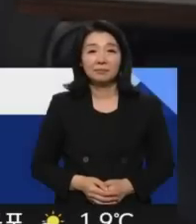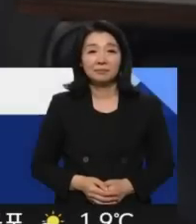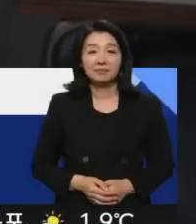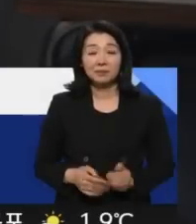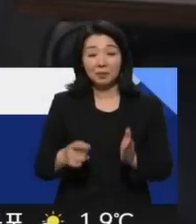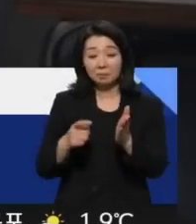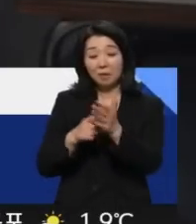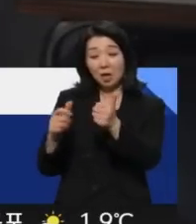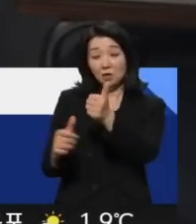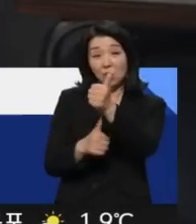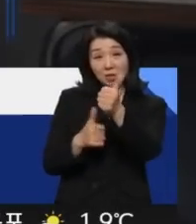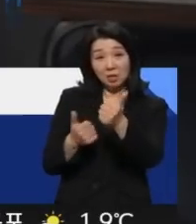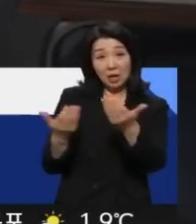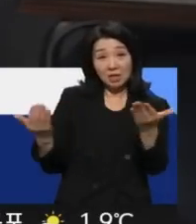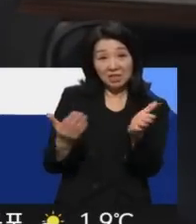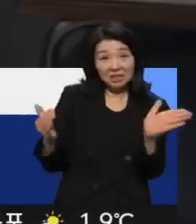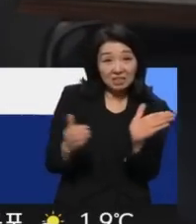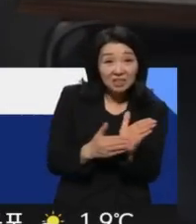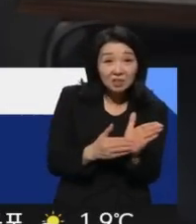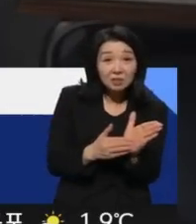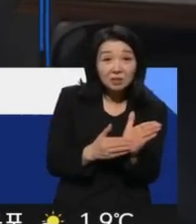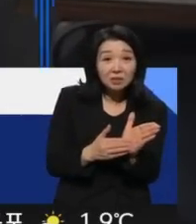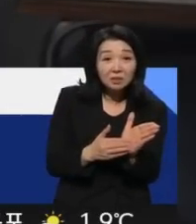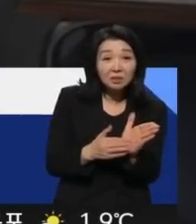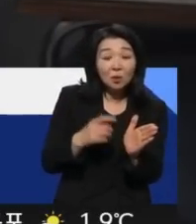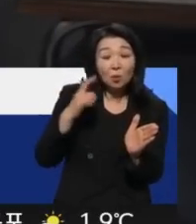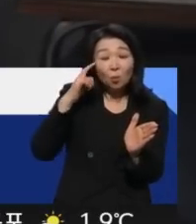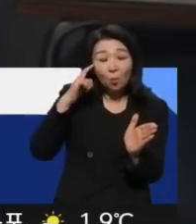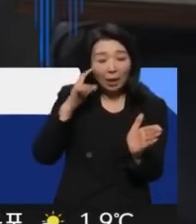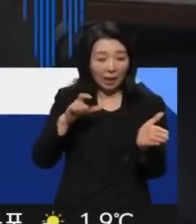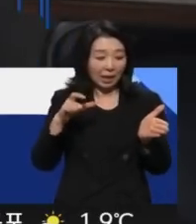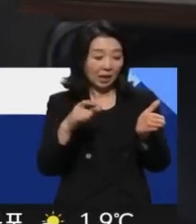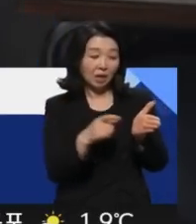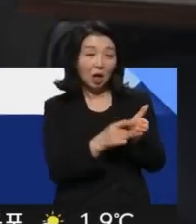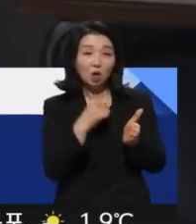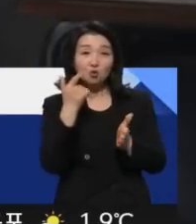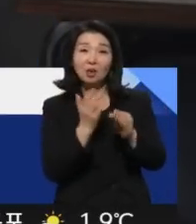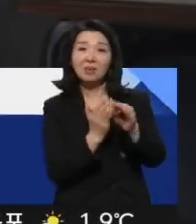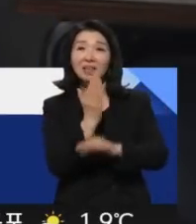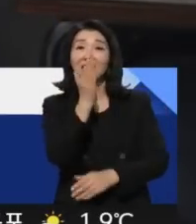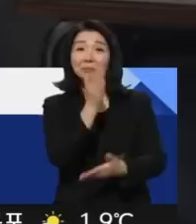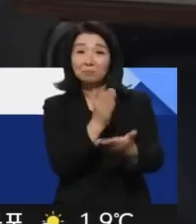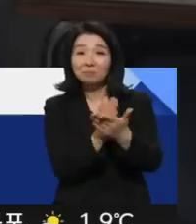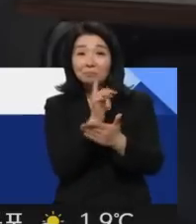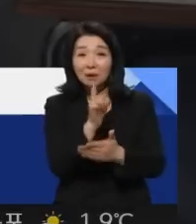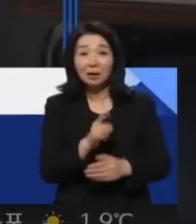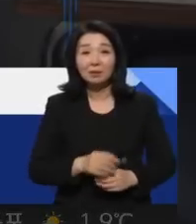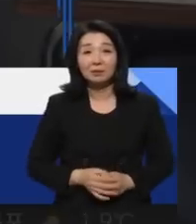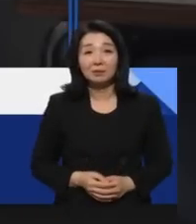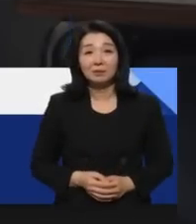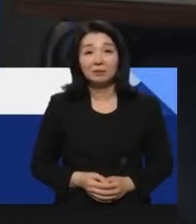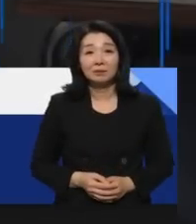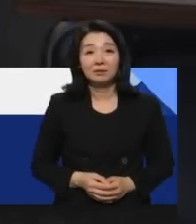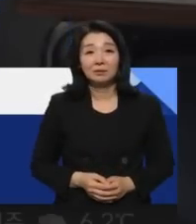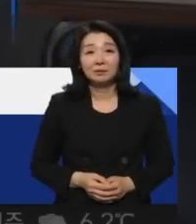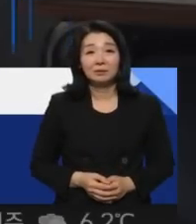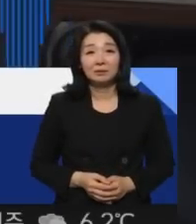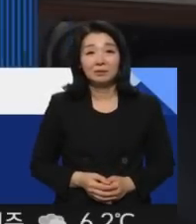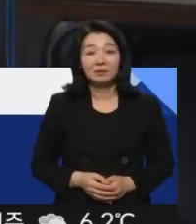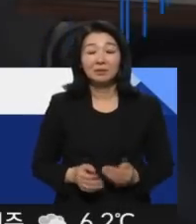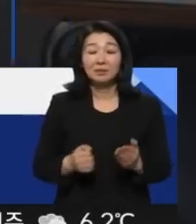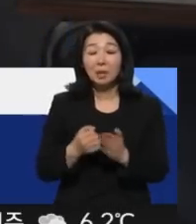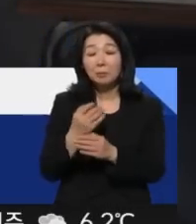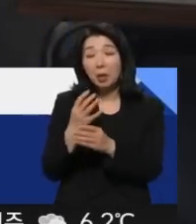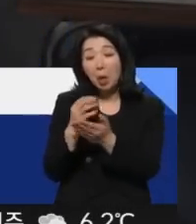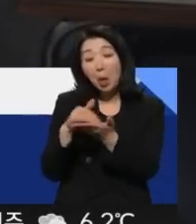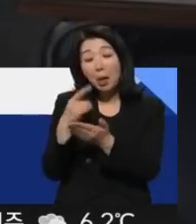비대위의 임기 자체가 그 당안에 뭐라고 되어 있냐면 6개월을 넘기지 못하도록 되어 있습니다. 아, 그렇습니까? 그렇기 때문에 그렇게 이제